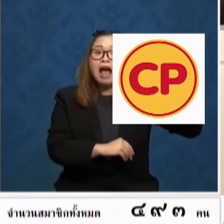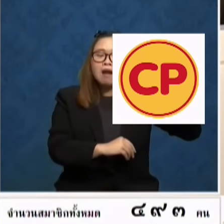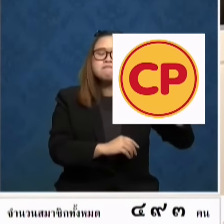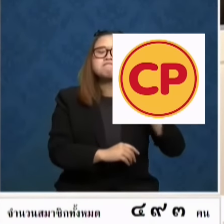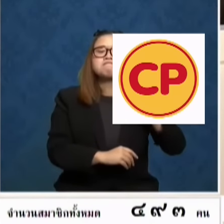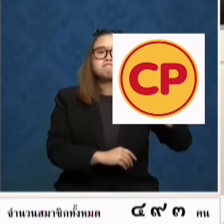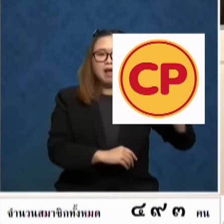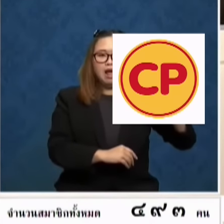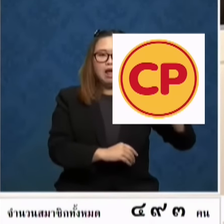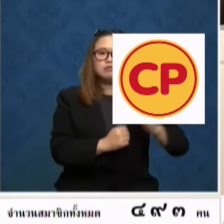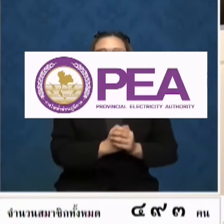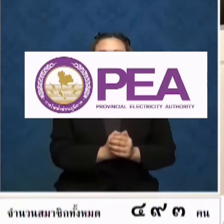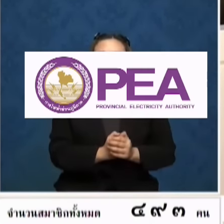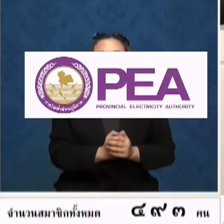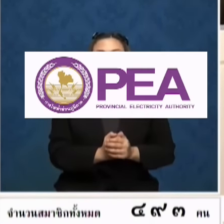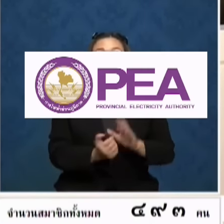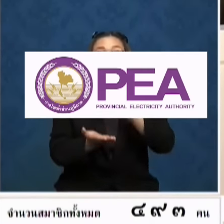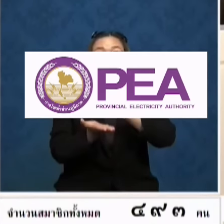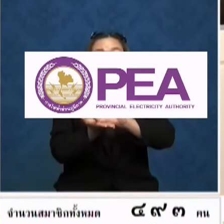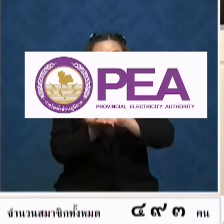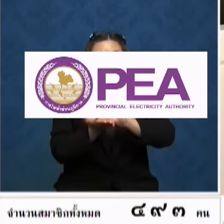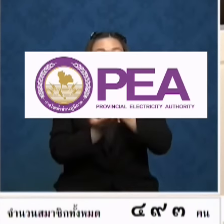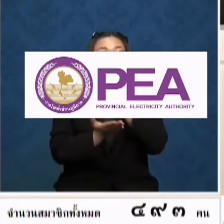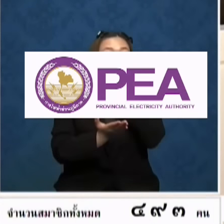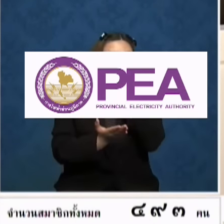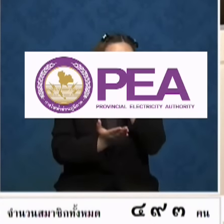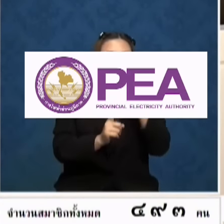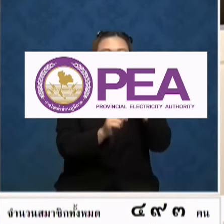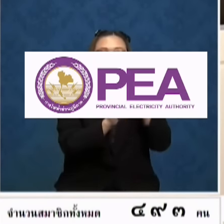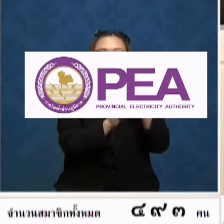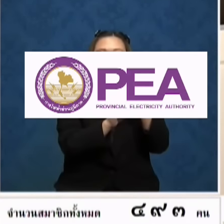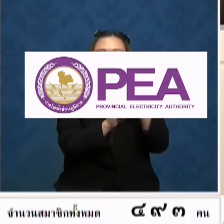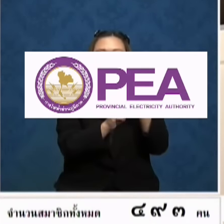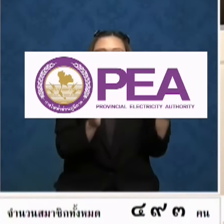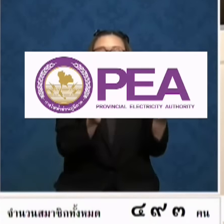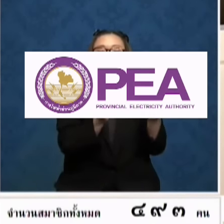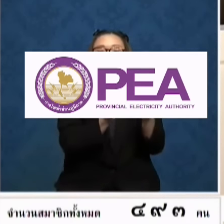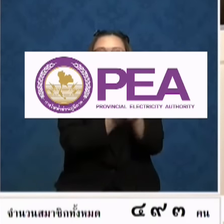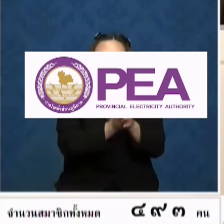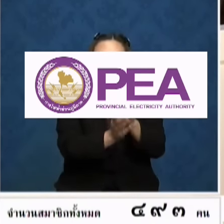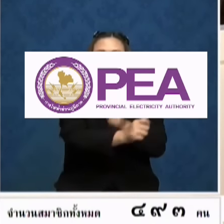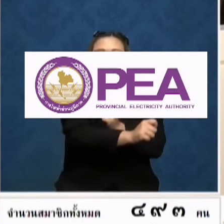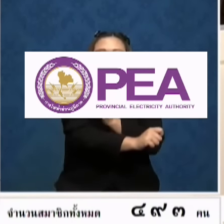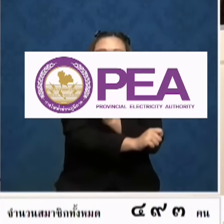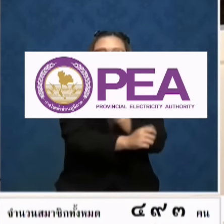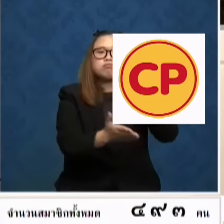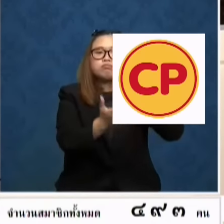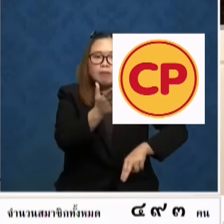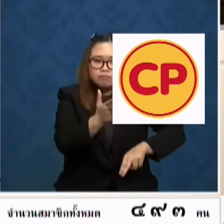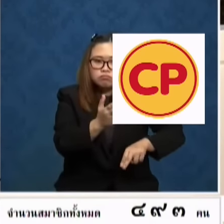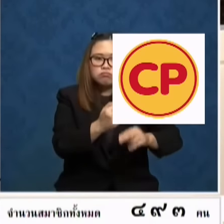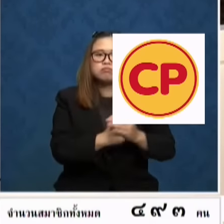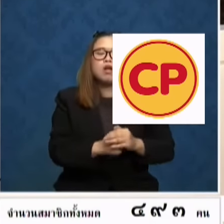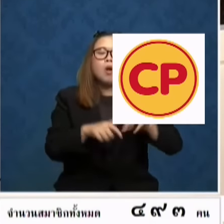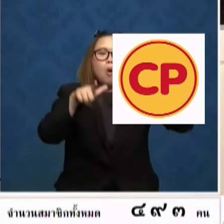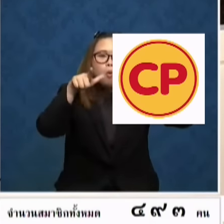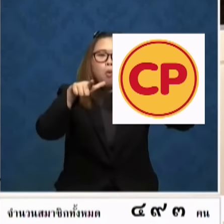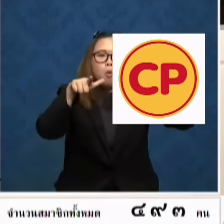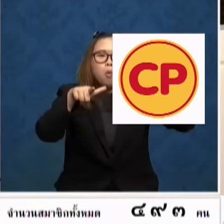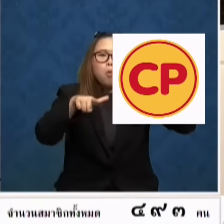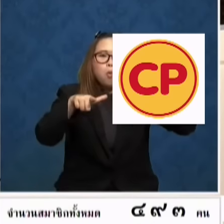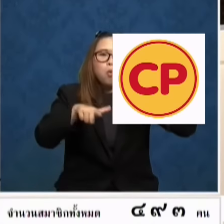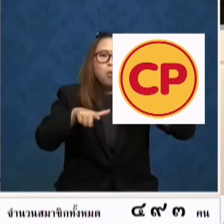จนกว่าระดับการใช้คืนเงินต้นและดอกเบี้ยค้างชำระรวมทั้งการชดเชยรายได้จะปรับลดลงมาอย่างมี